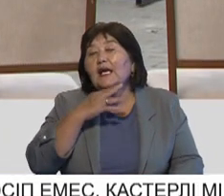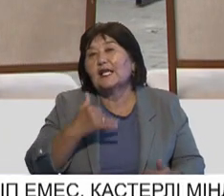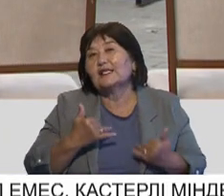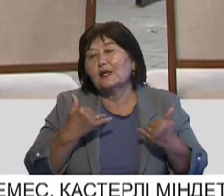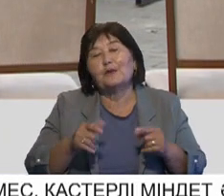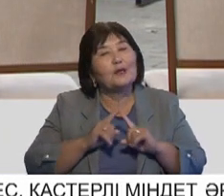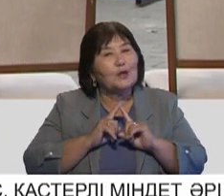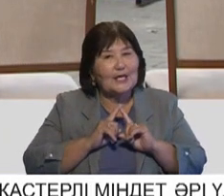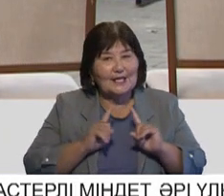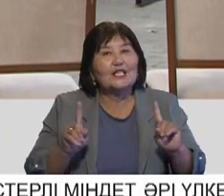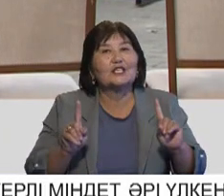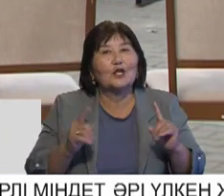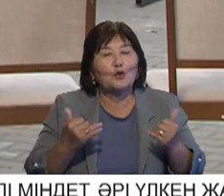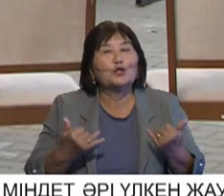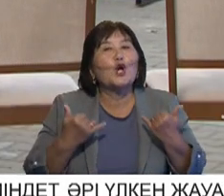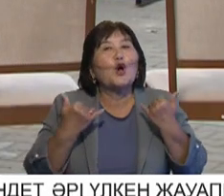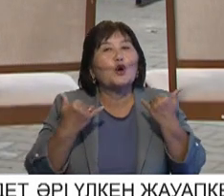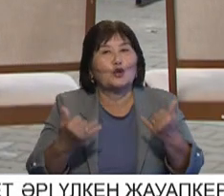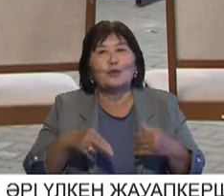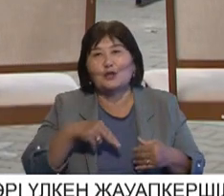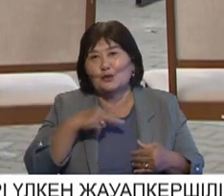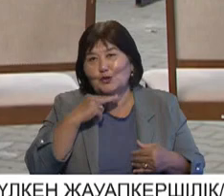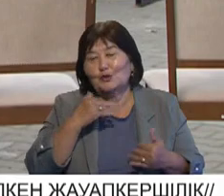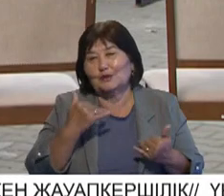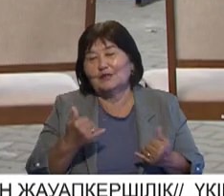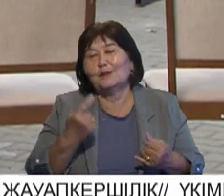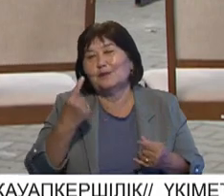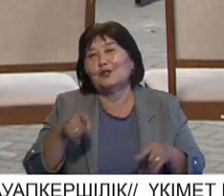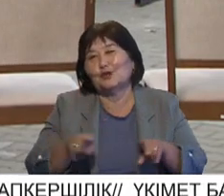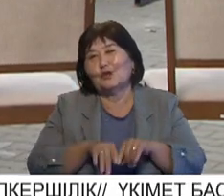ықыластарымызды білдіру және ерекше осы құрмет көрсетудің бір жолы деп есептейміз.